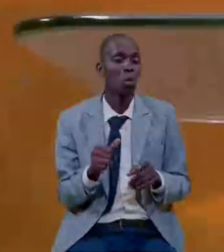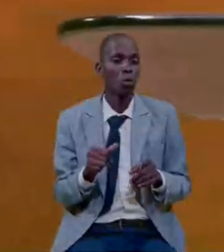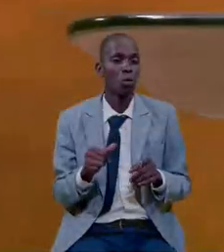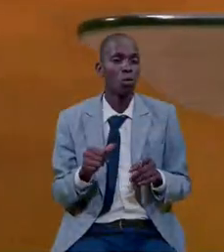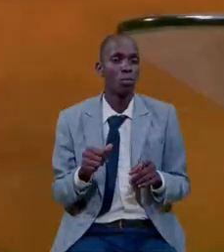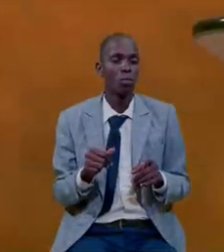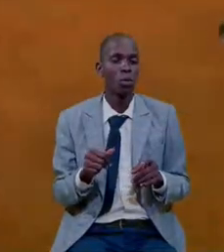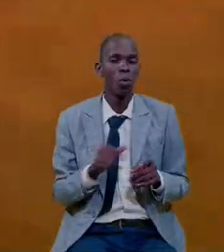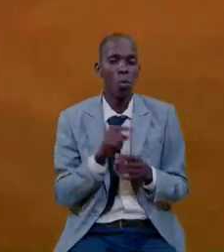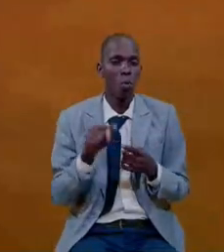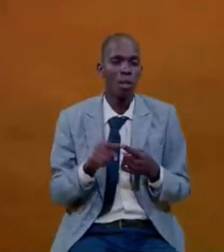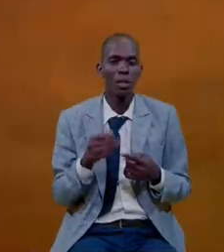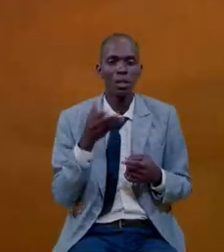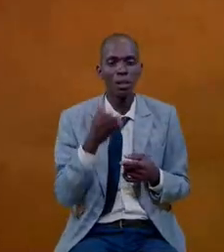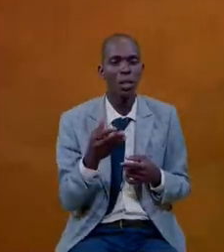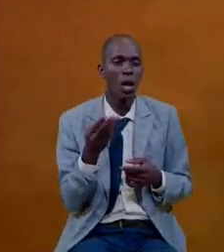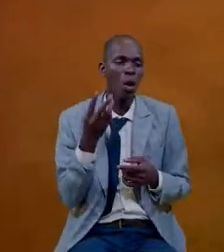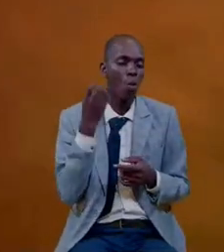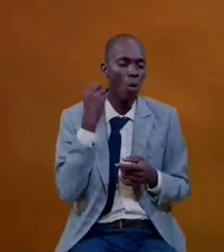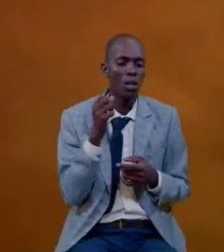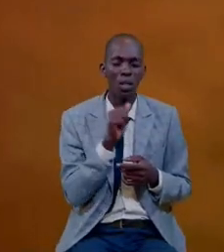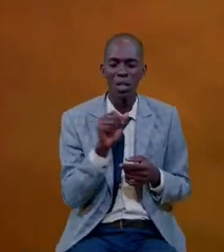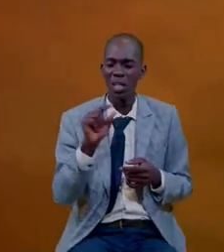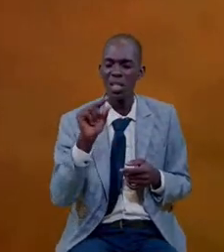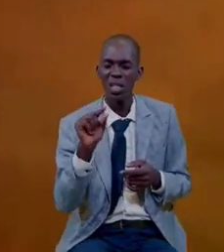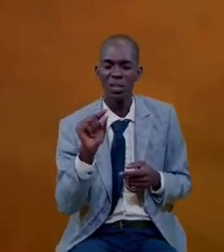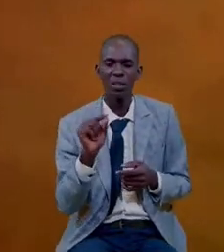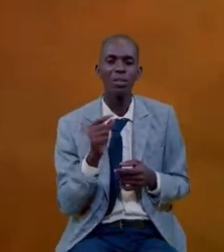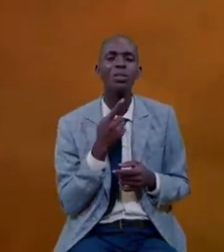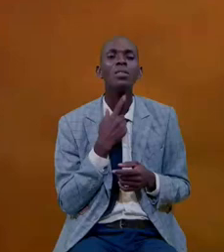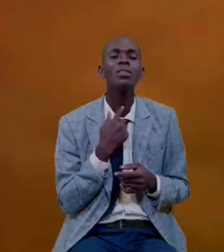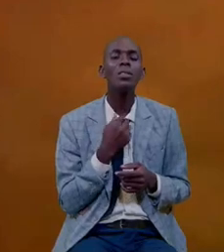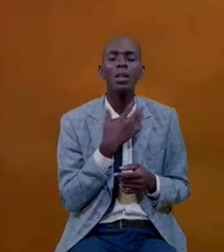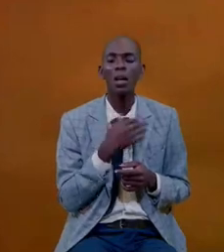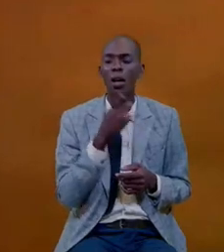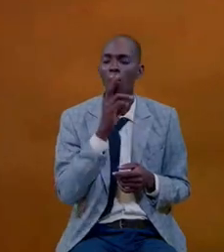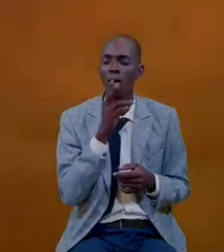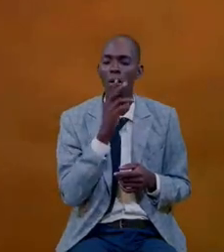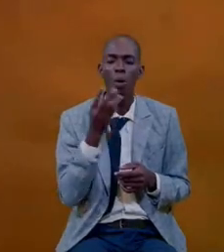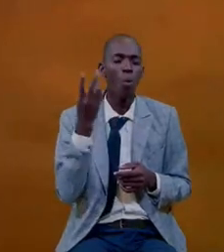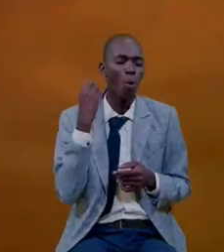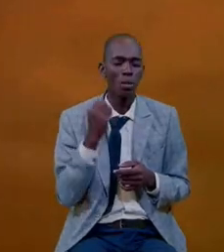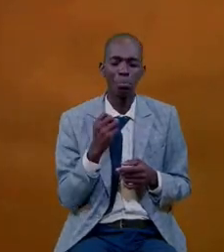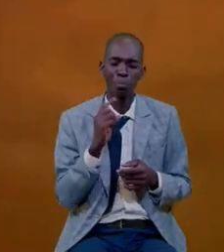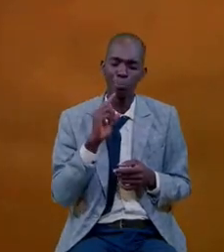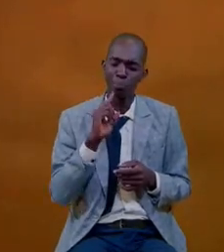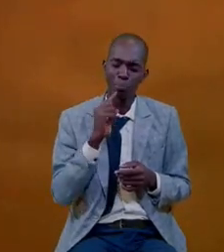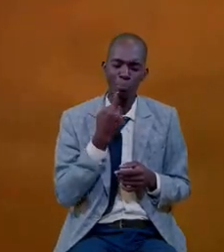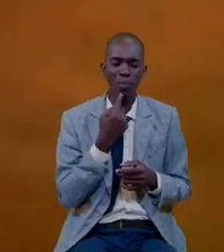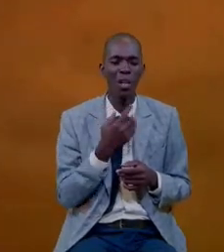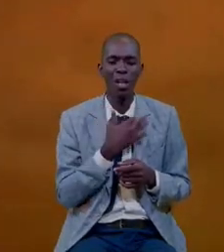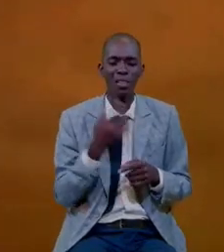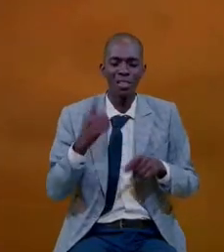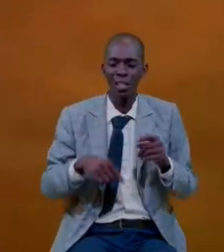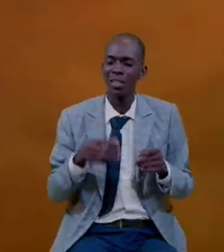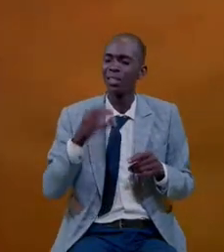avaient une petite soif, et l'eau a été amère, et ils ne pouvaient pas voir, alors ils ont commencé à